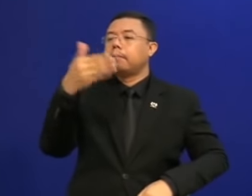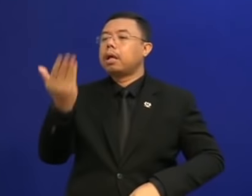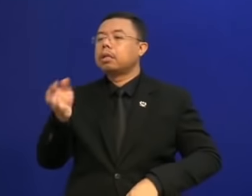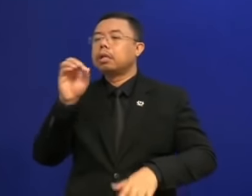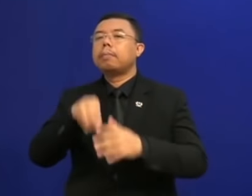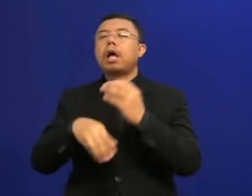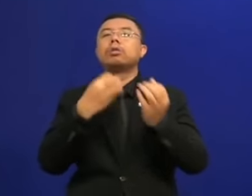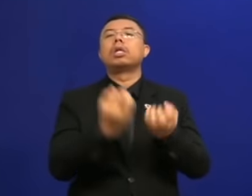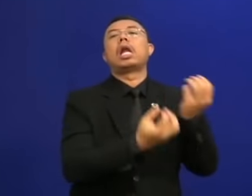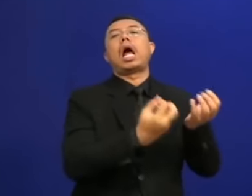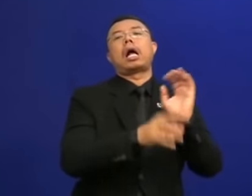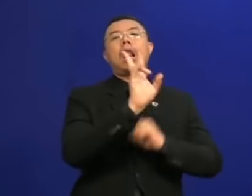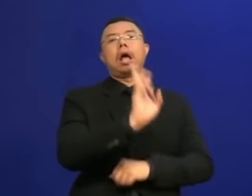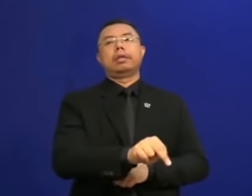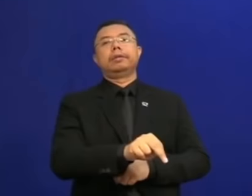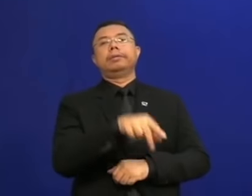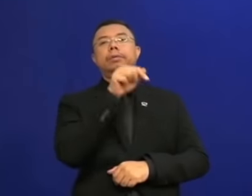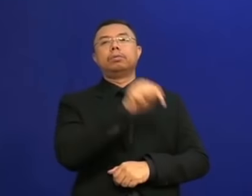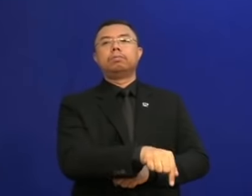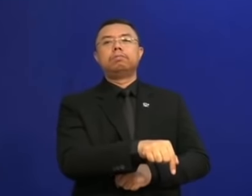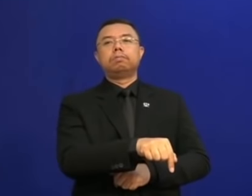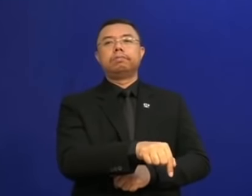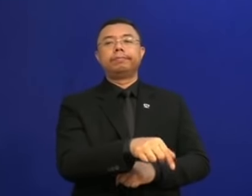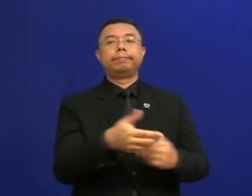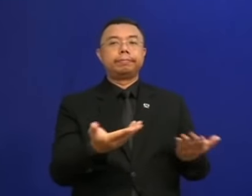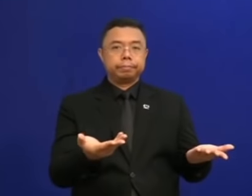masuk neraka lagi.